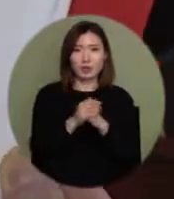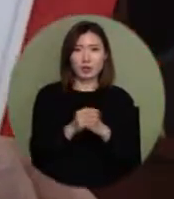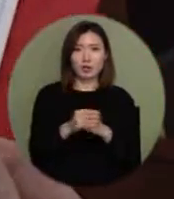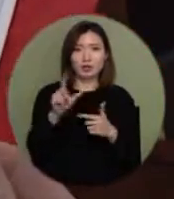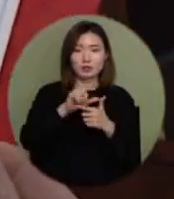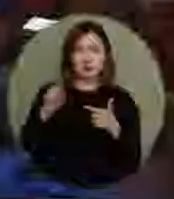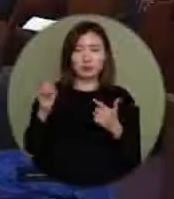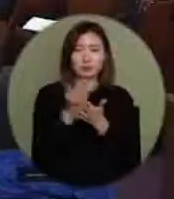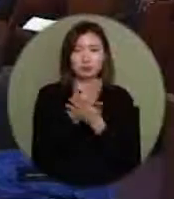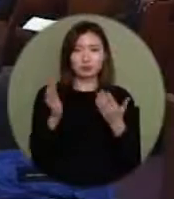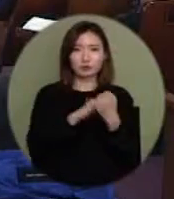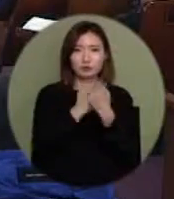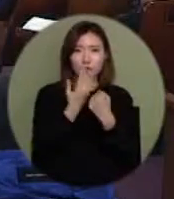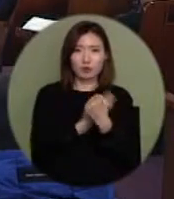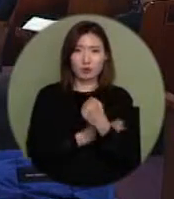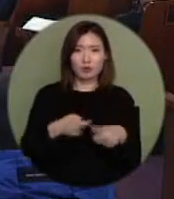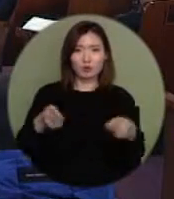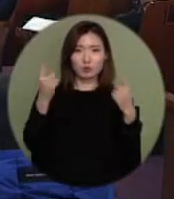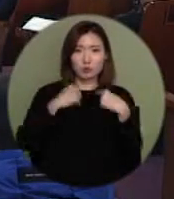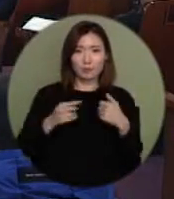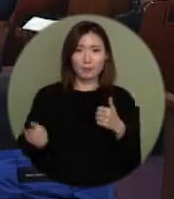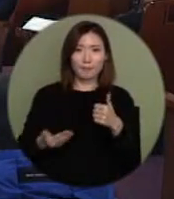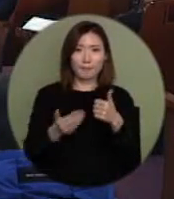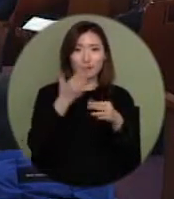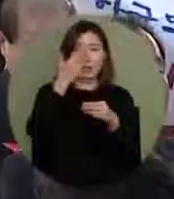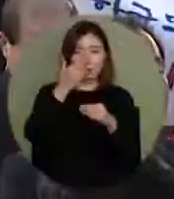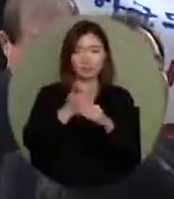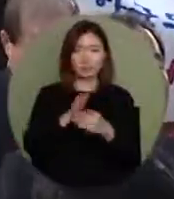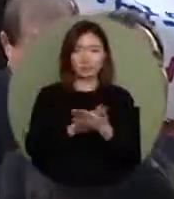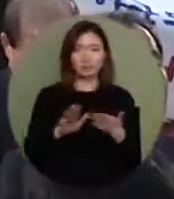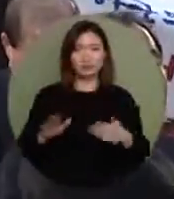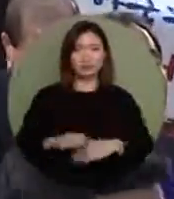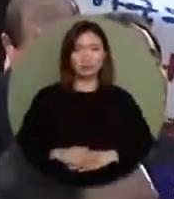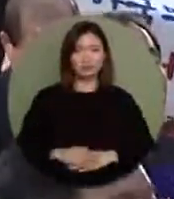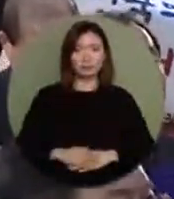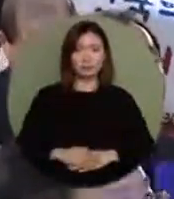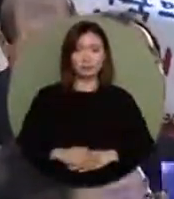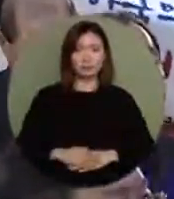동참할 것을 촉구하고 있습니다. 서울 경기 케이블 TV 신승훈입니다.